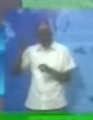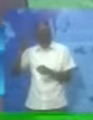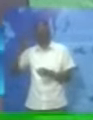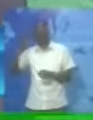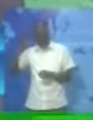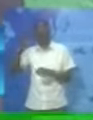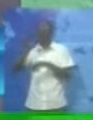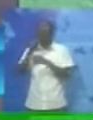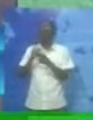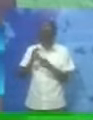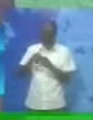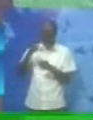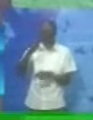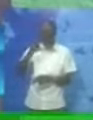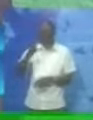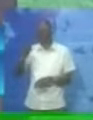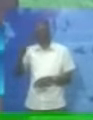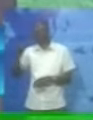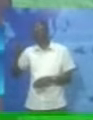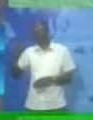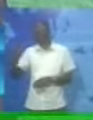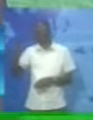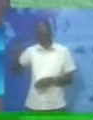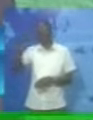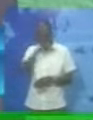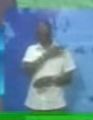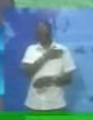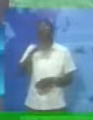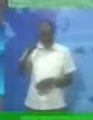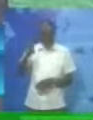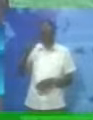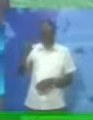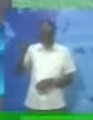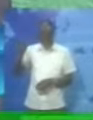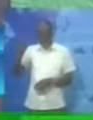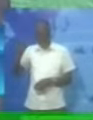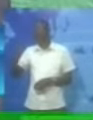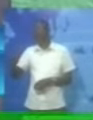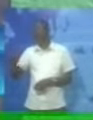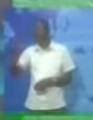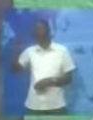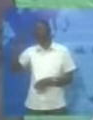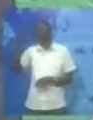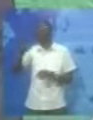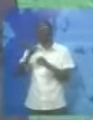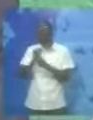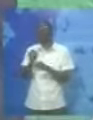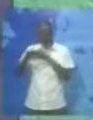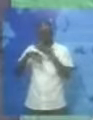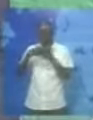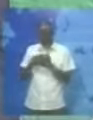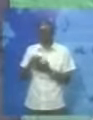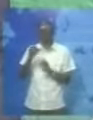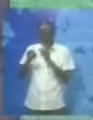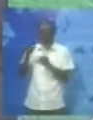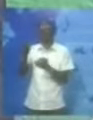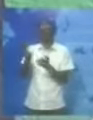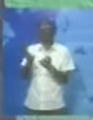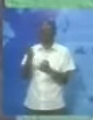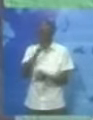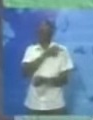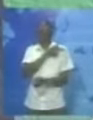PPA, avec les guignols de Canal Plus, PPD, et là, PPDA. Je prends tout. Patrick, ce que vous voulez, ça m'est